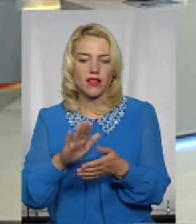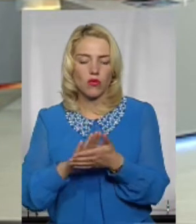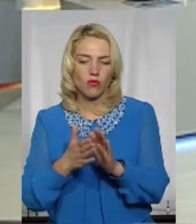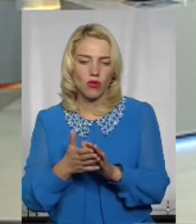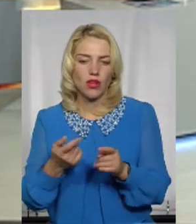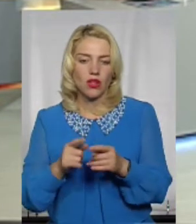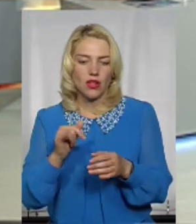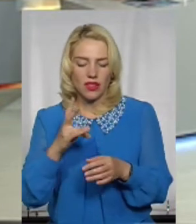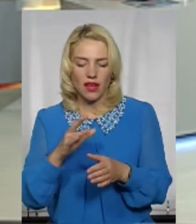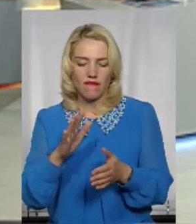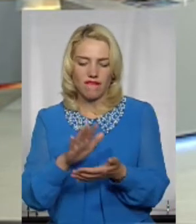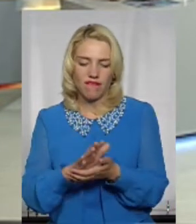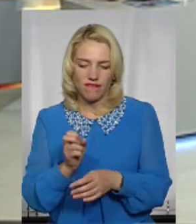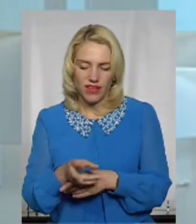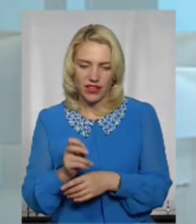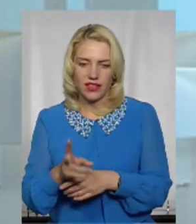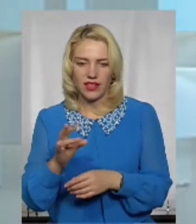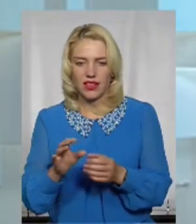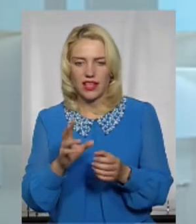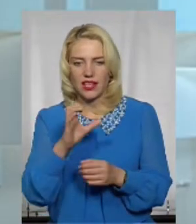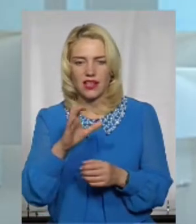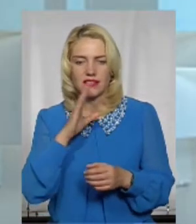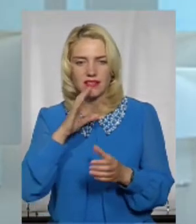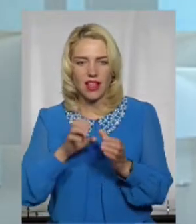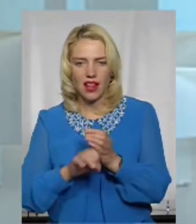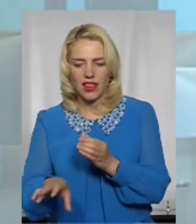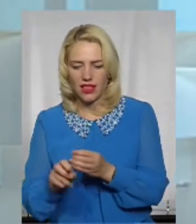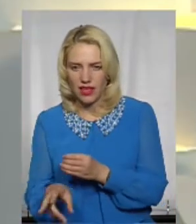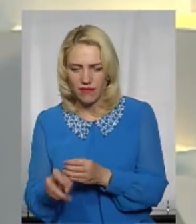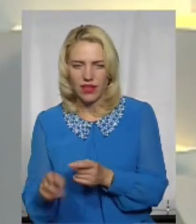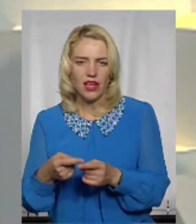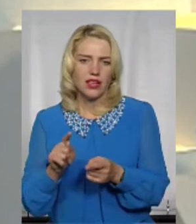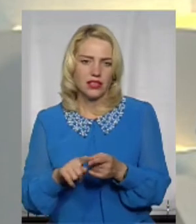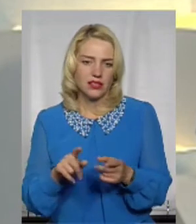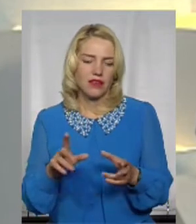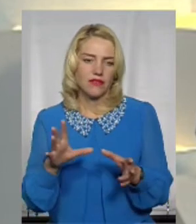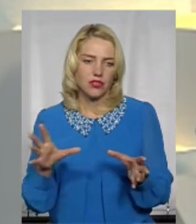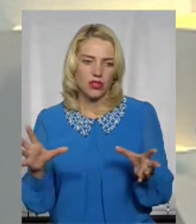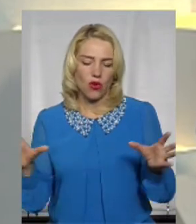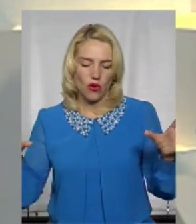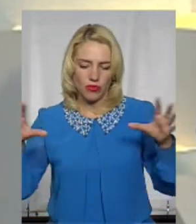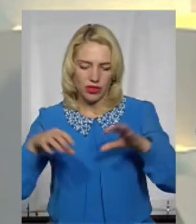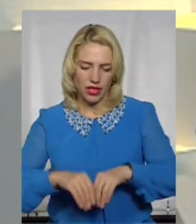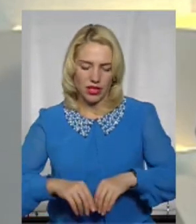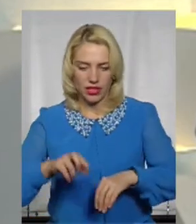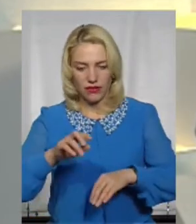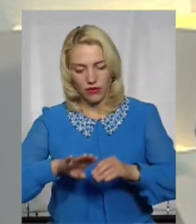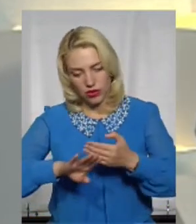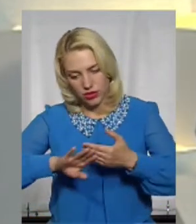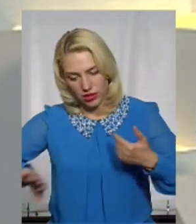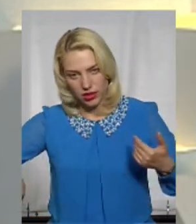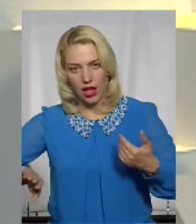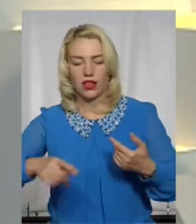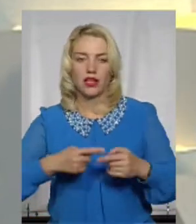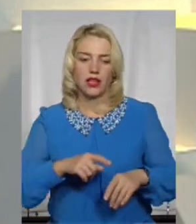викиди, на скиди, на розміщення відходів і так далі. І тому тоді вже взяли і від'єднали Державну екологічну інспекцію, якій